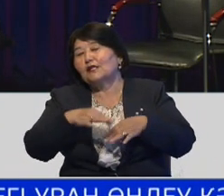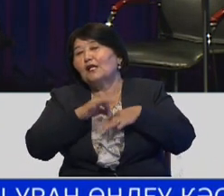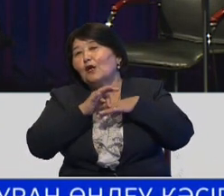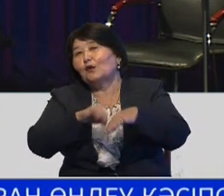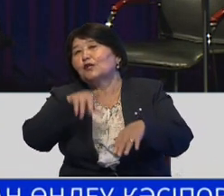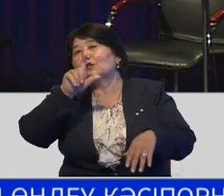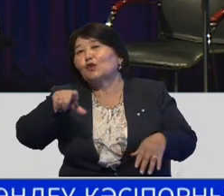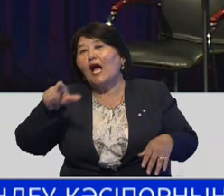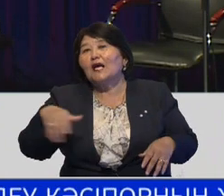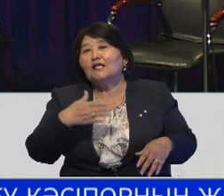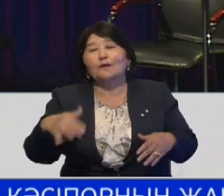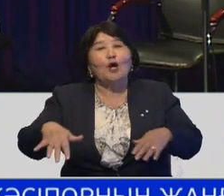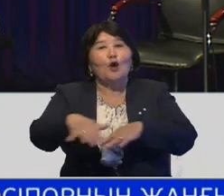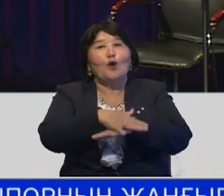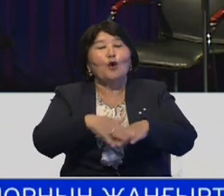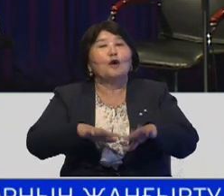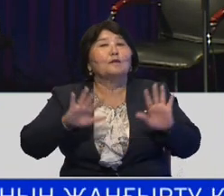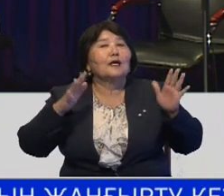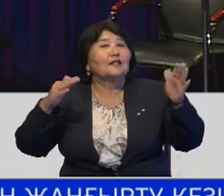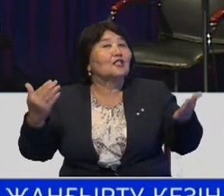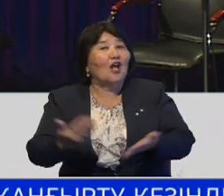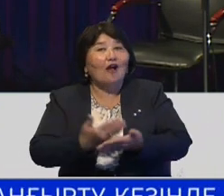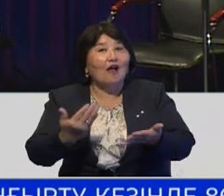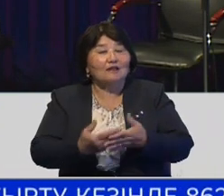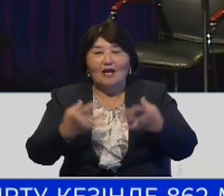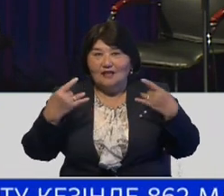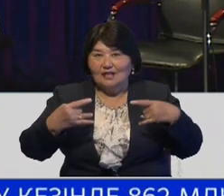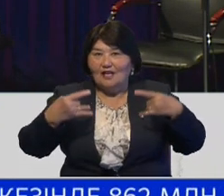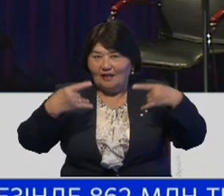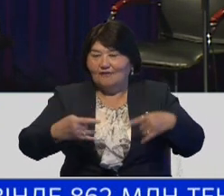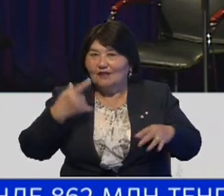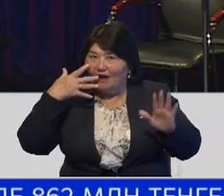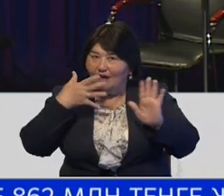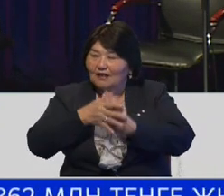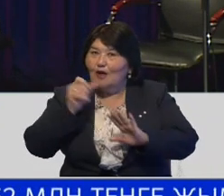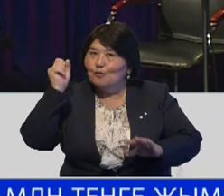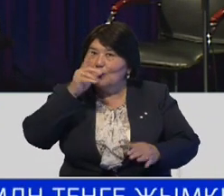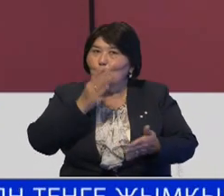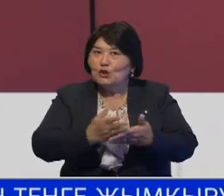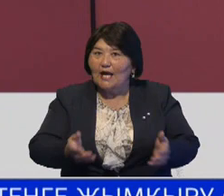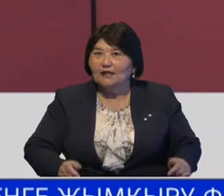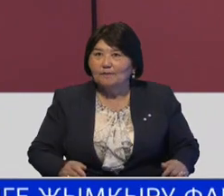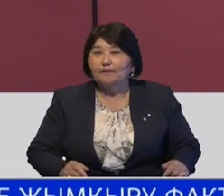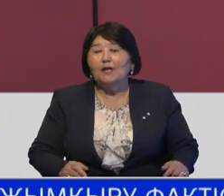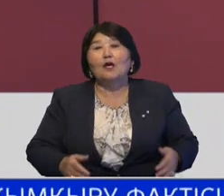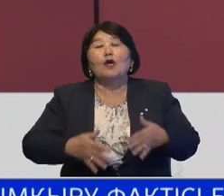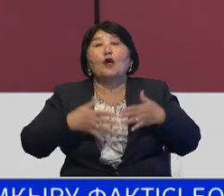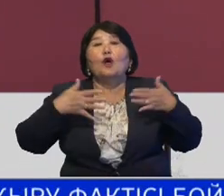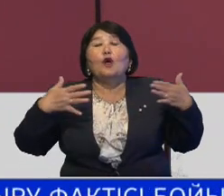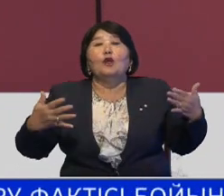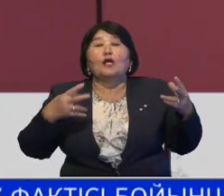сүйреген азаматтарды, қоғамдағы жылт еткен жаңалықтың телеарна эфирінен танып, біліп отырады. Үлкен масштабпен